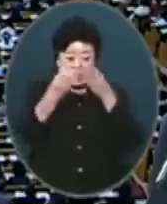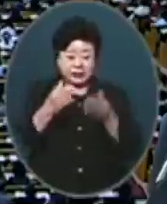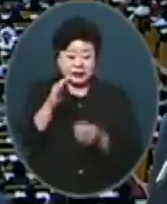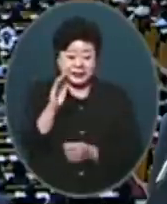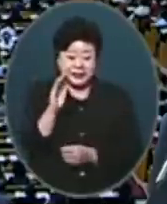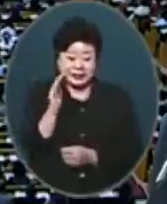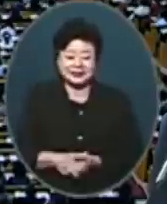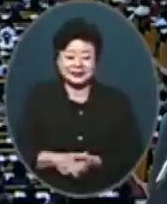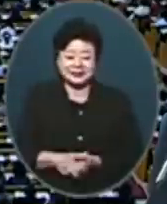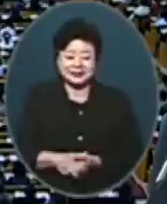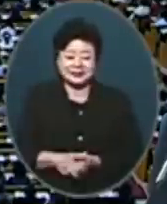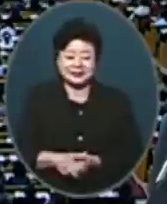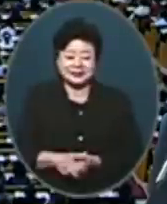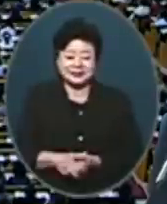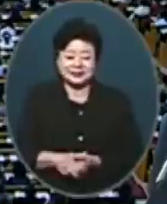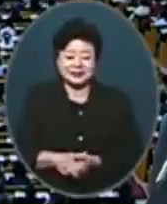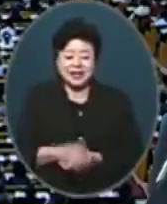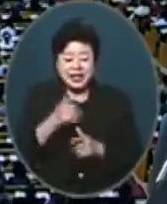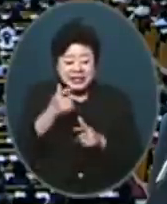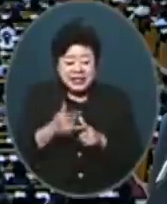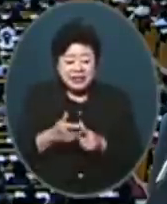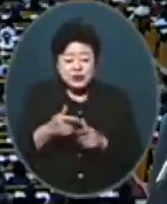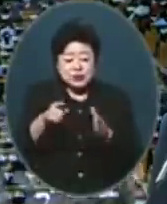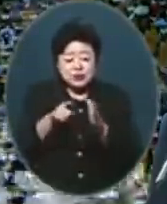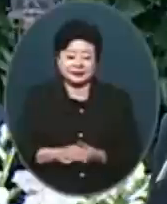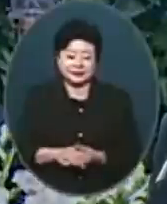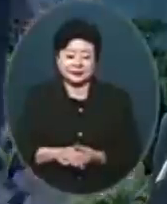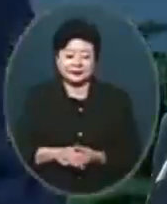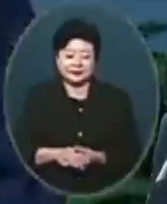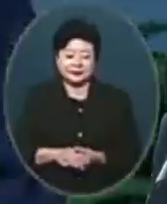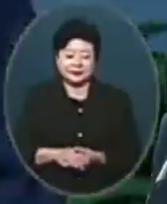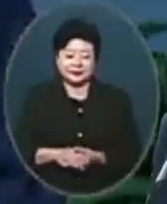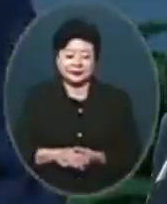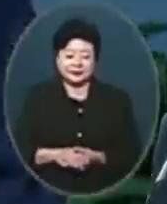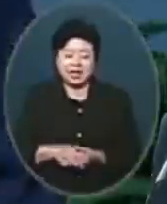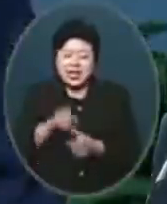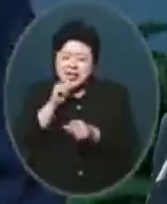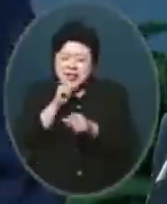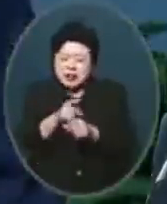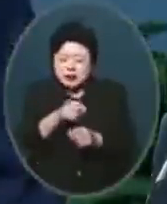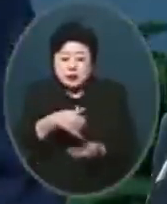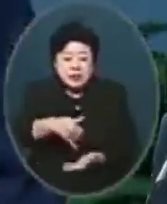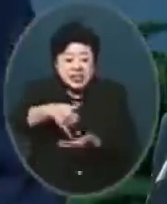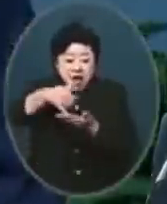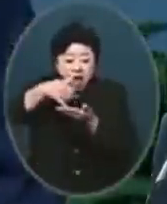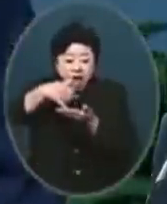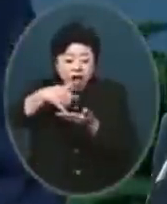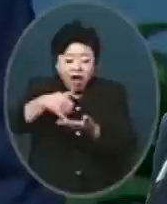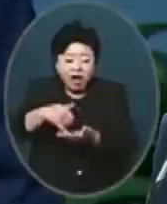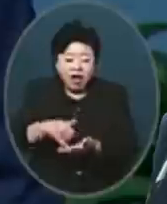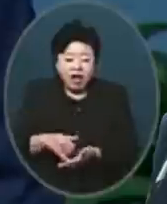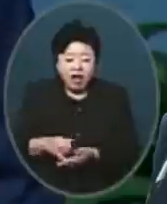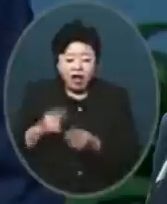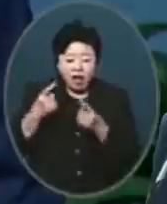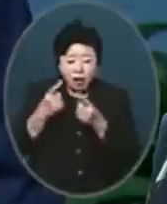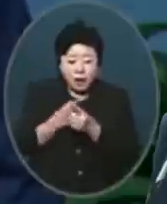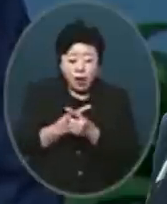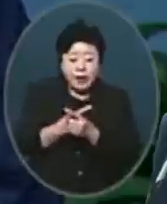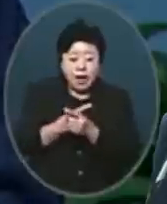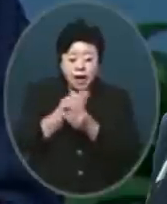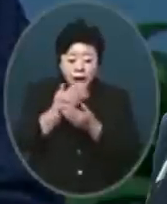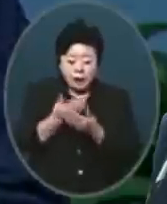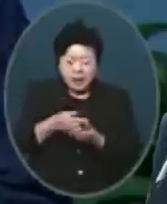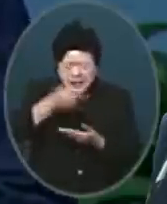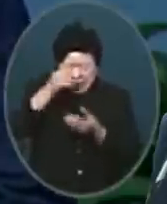되었도다. 우리가 예수를 믿으면 성품상 인격적으로 큰 변화가 다가오는 것입니다.